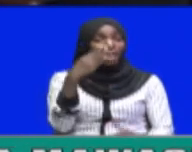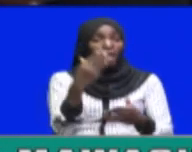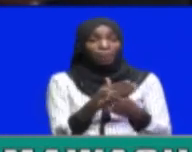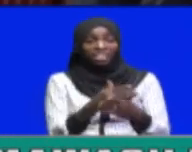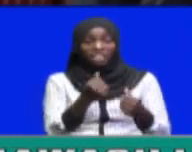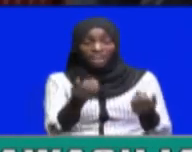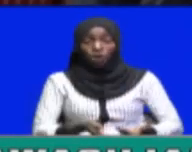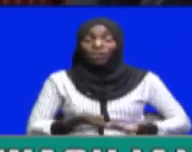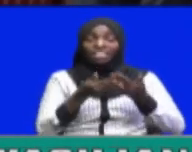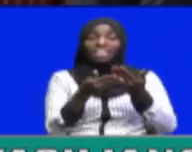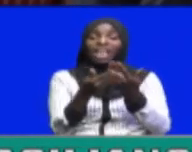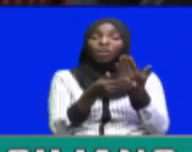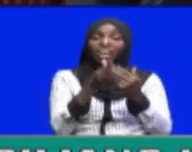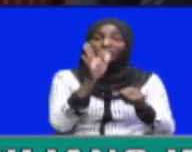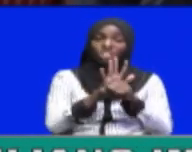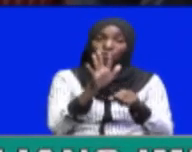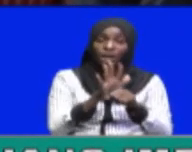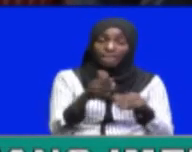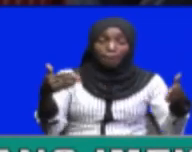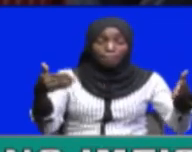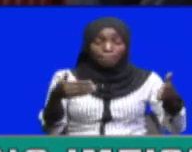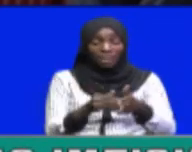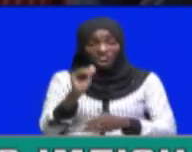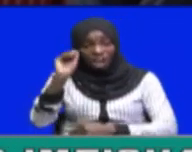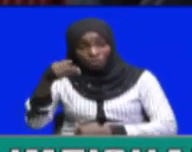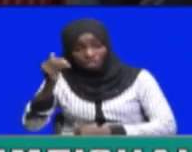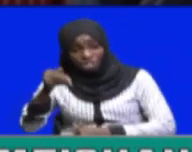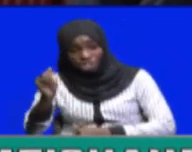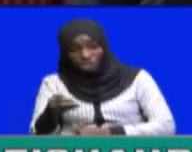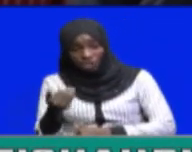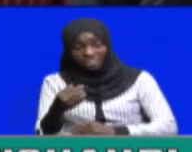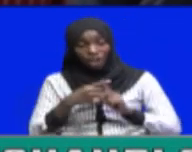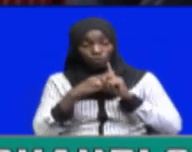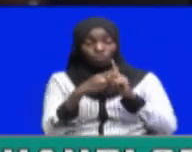walio wengi hasa wale wa vijijini wanaojishughulisha zaidi na